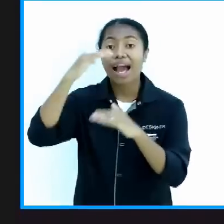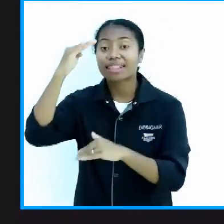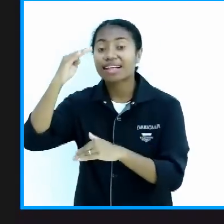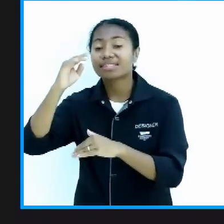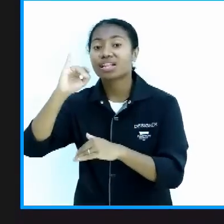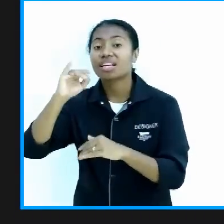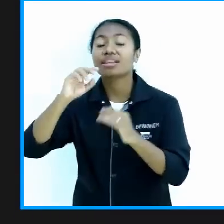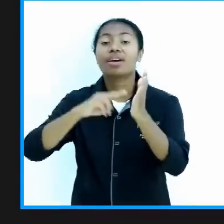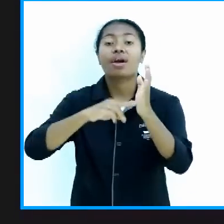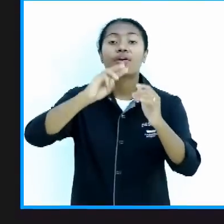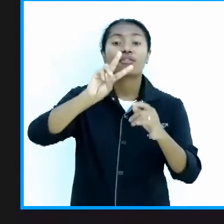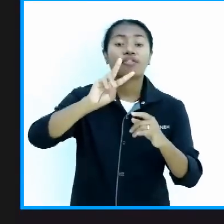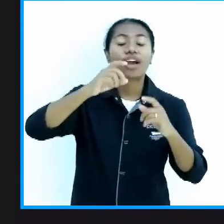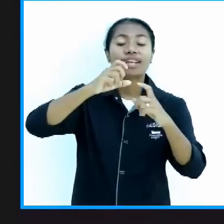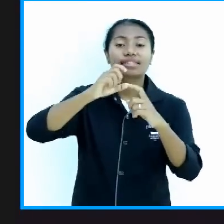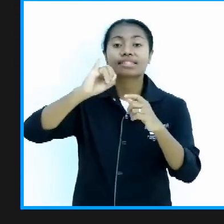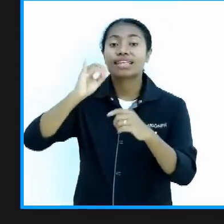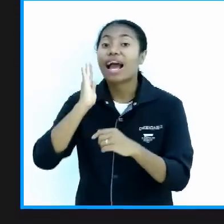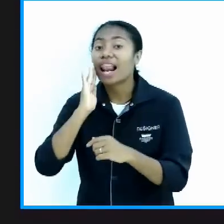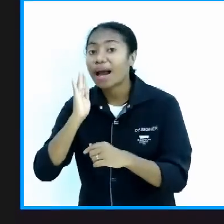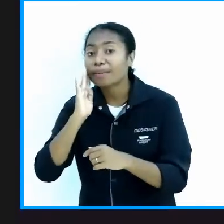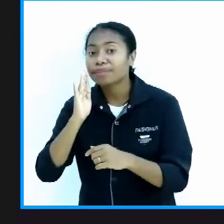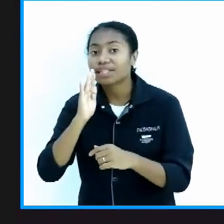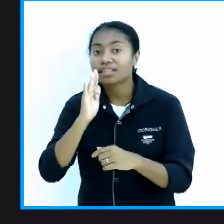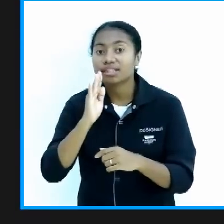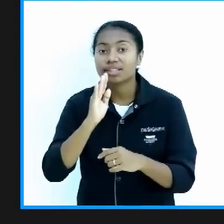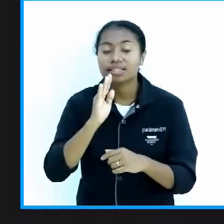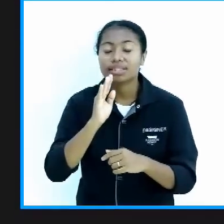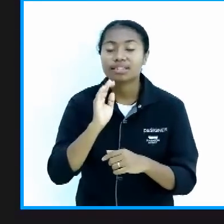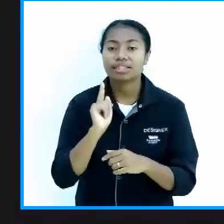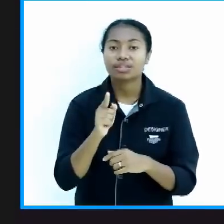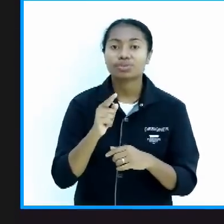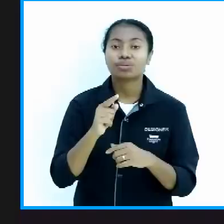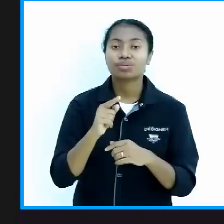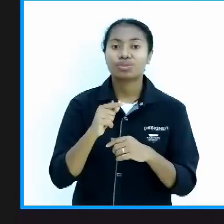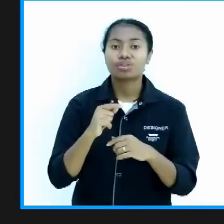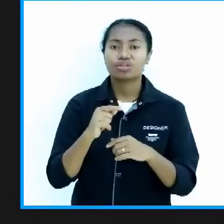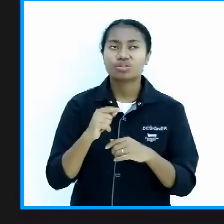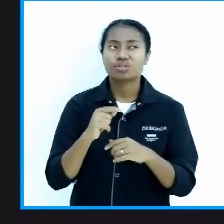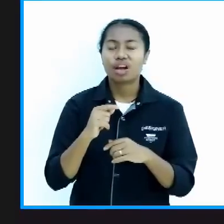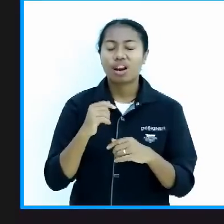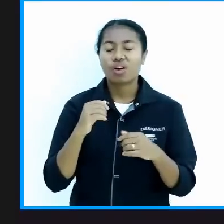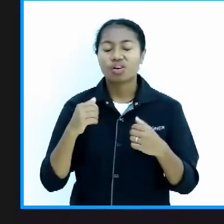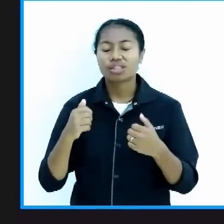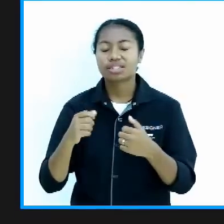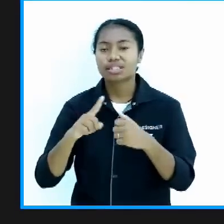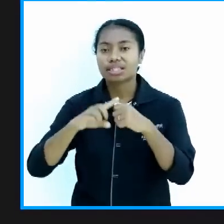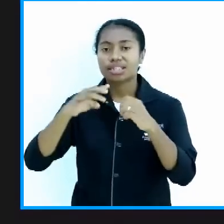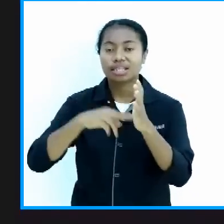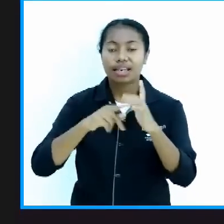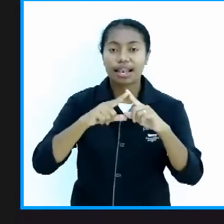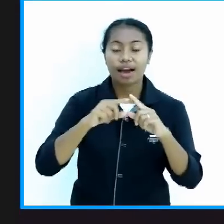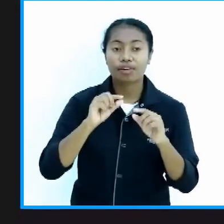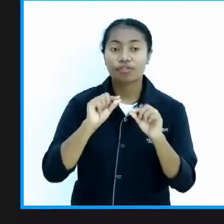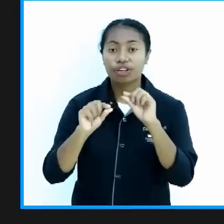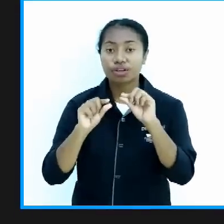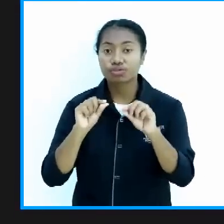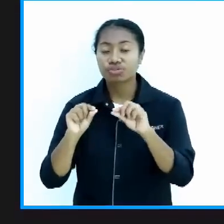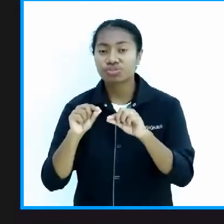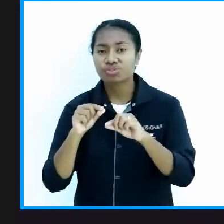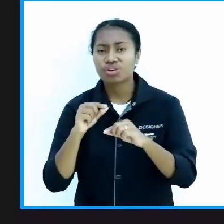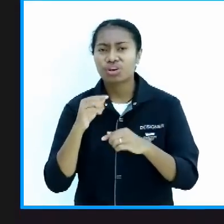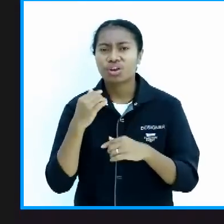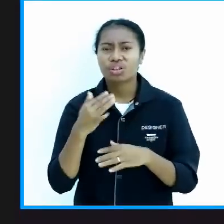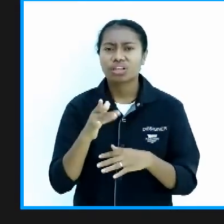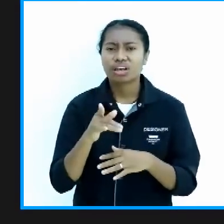alami. Jadi orang jalan-jalan kena virus, yang terjadi yang di atas. Dia kena virus ada 4 kemungkinan. Yang pertama dia sembuh, yang kedua